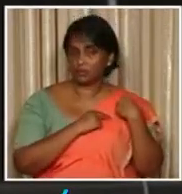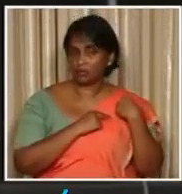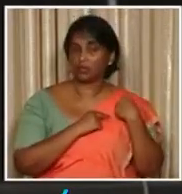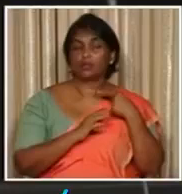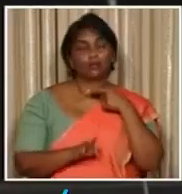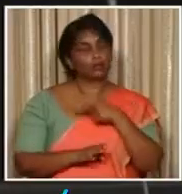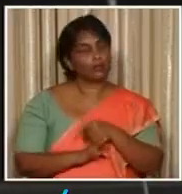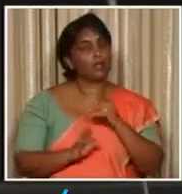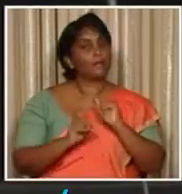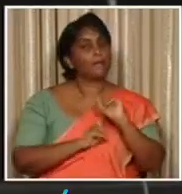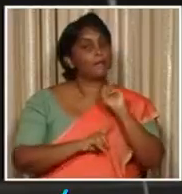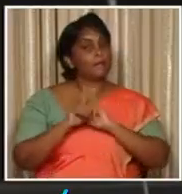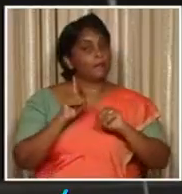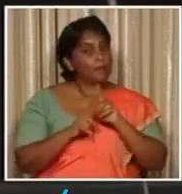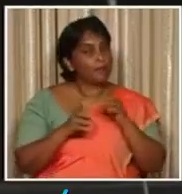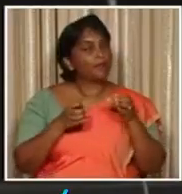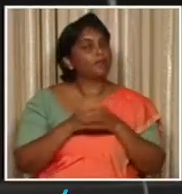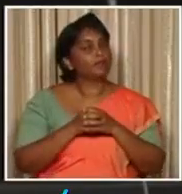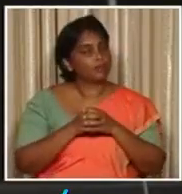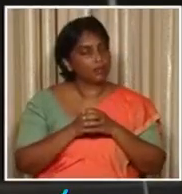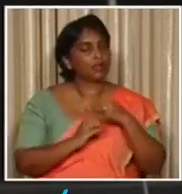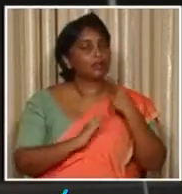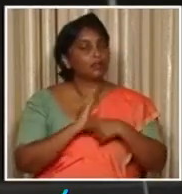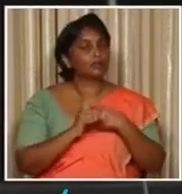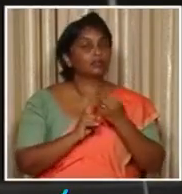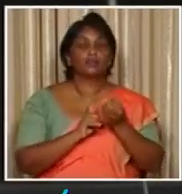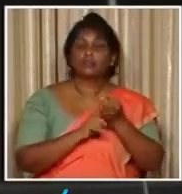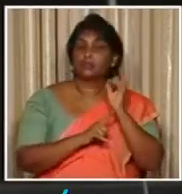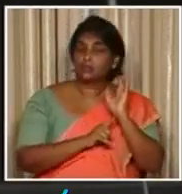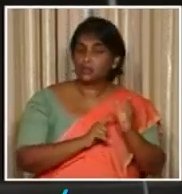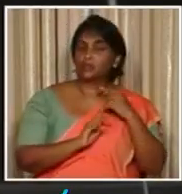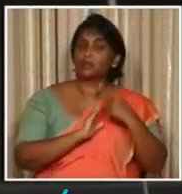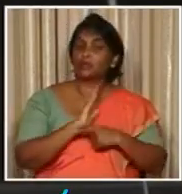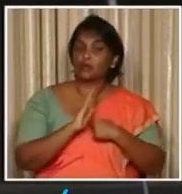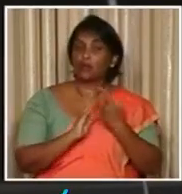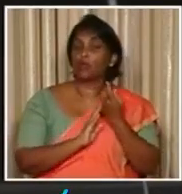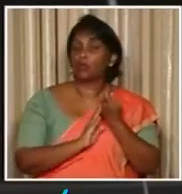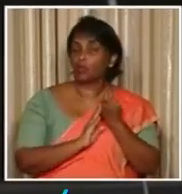මේ පාර්ලිමේන්තුවත් ඒ වගේම රටේ විධායකයත් මේ රටේ